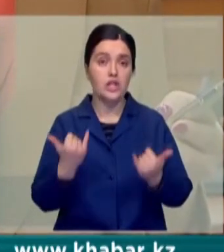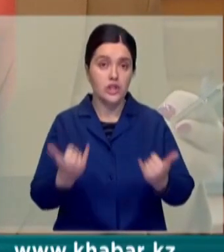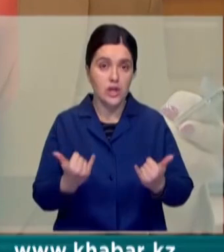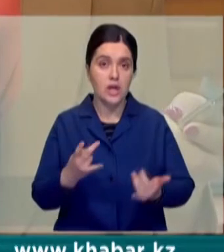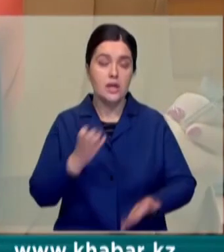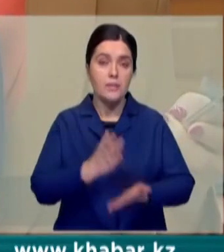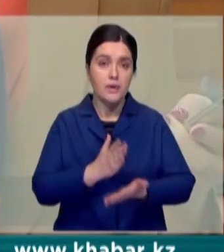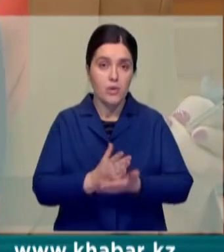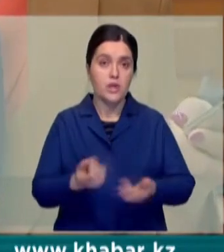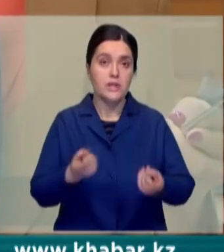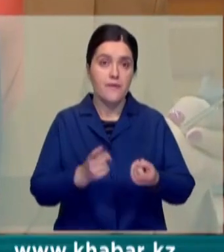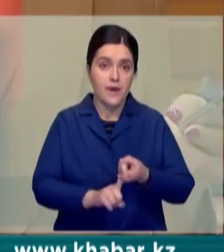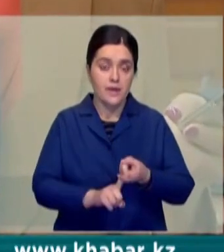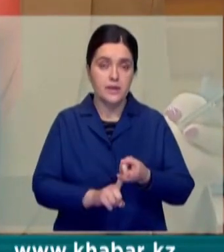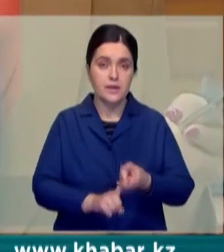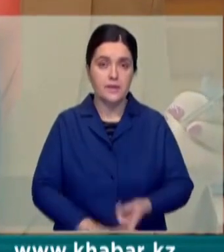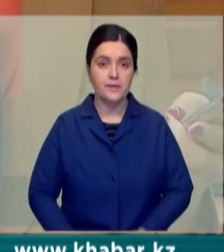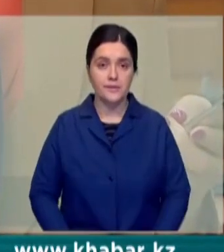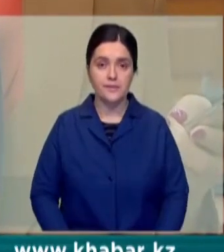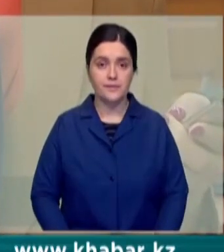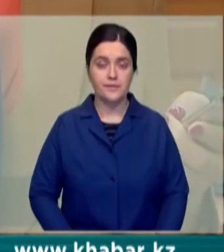связи со студией. Добрый день, Айгуль, вам слово.